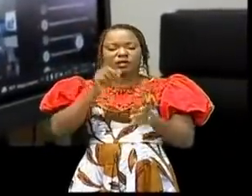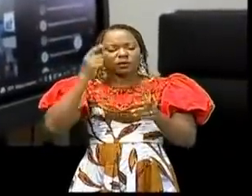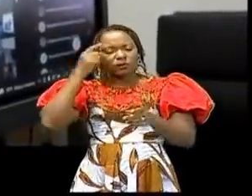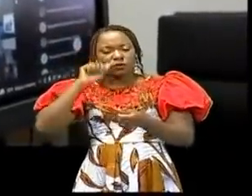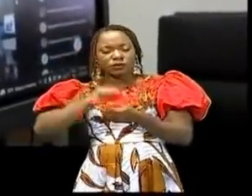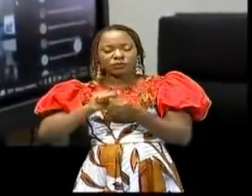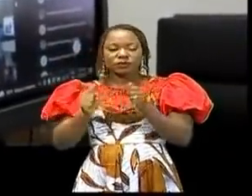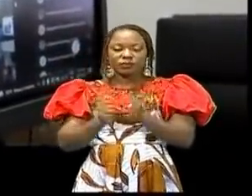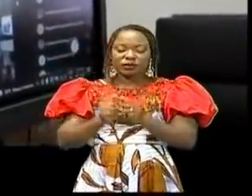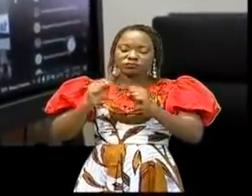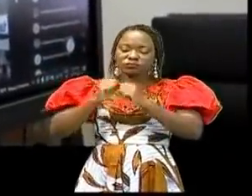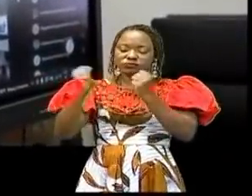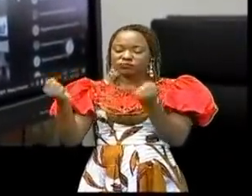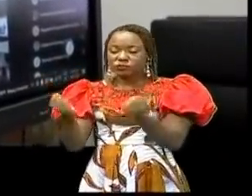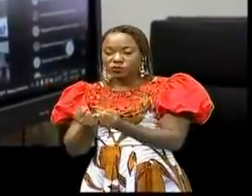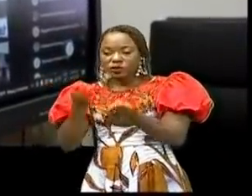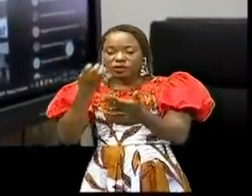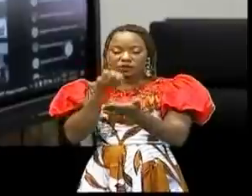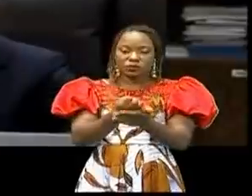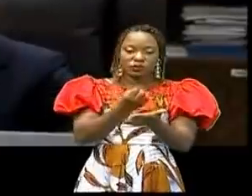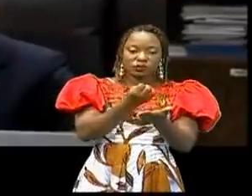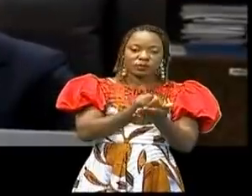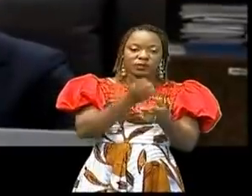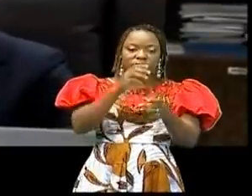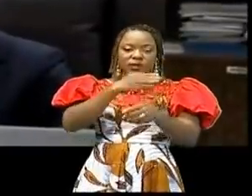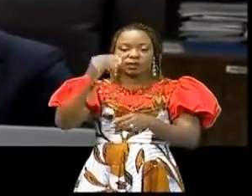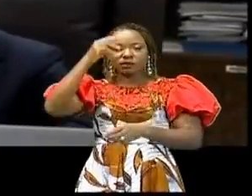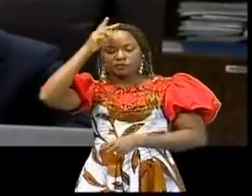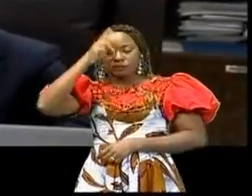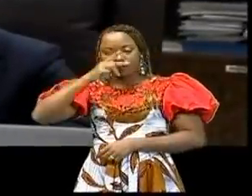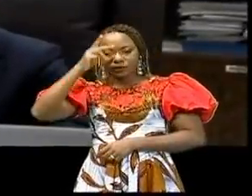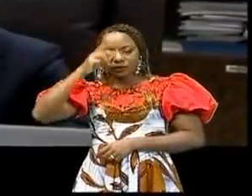différents acteurs sociaux, économiques et politiques.